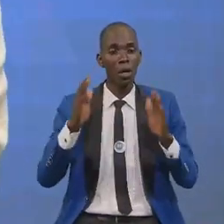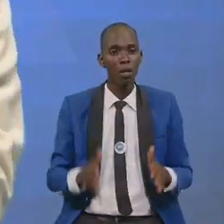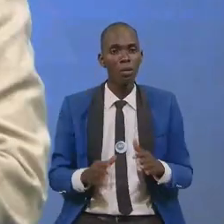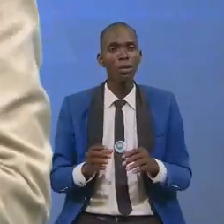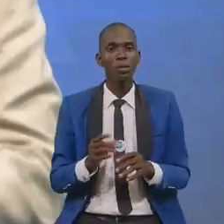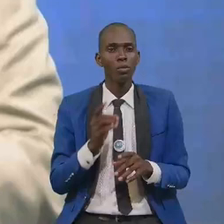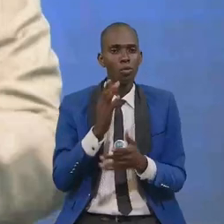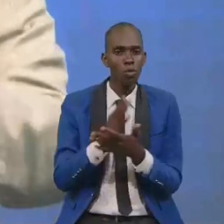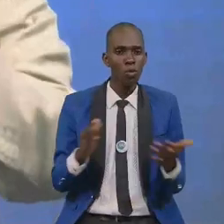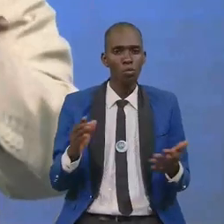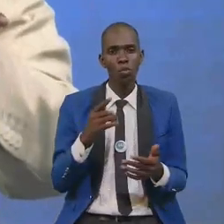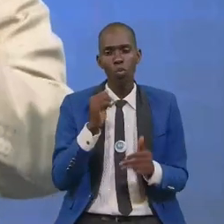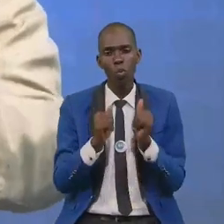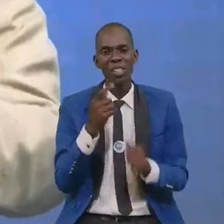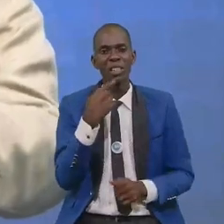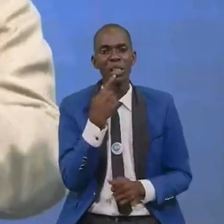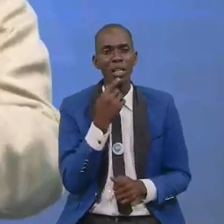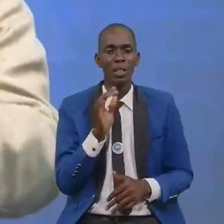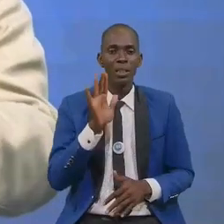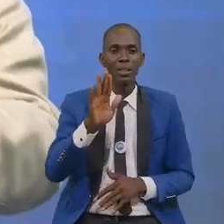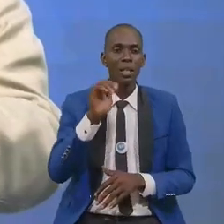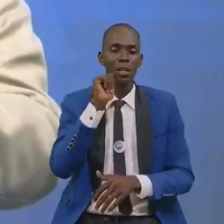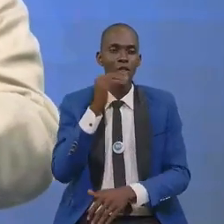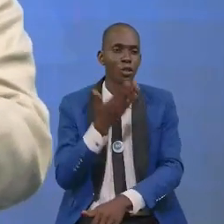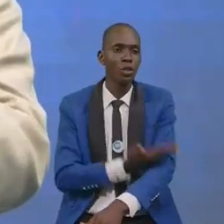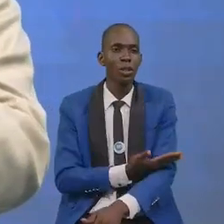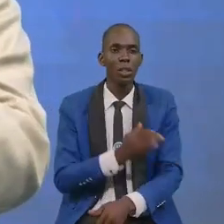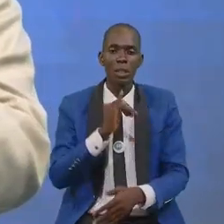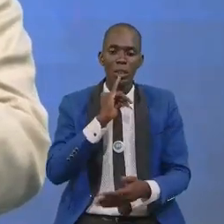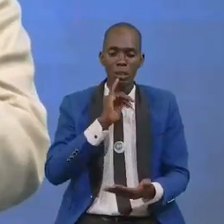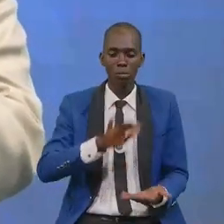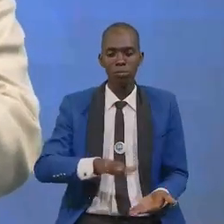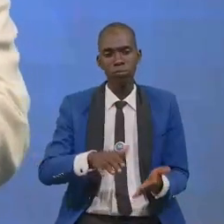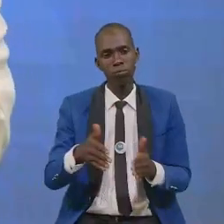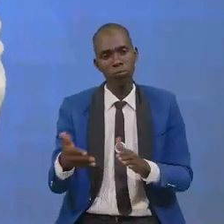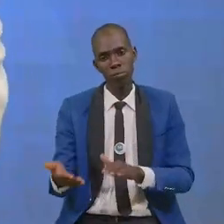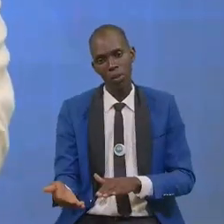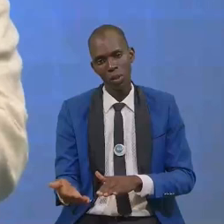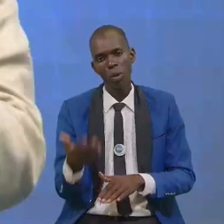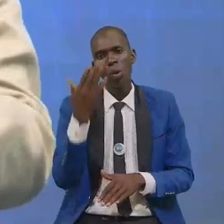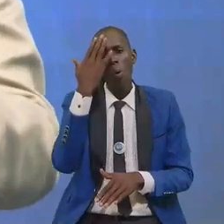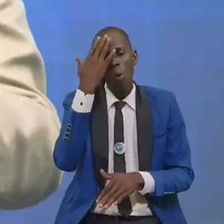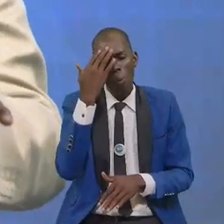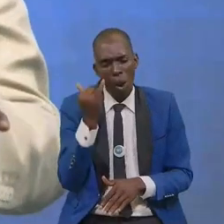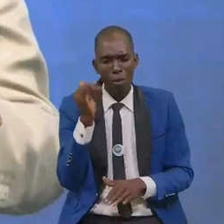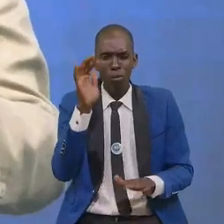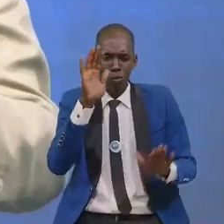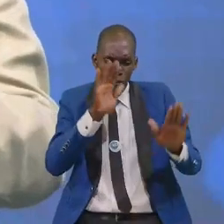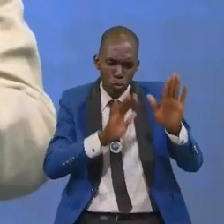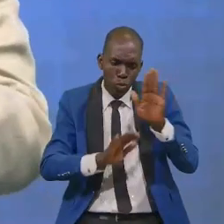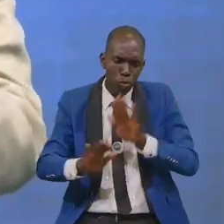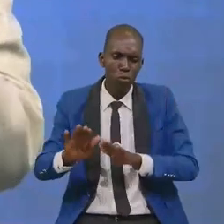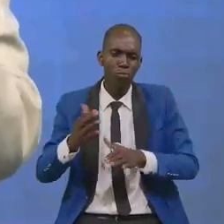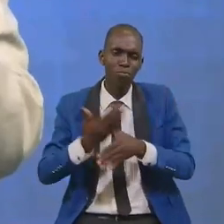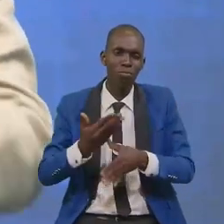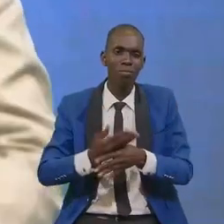disent ta fille est morte pourquoi importunité dans importuner davantage